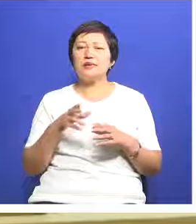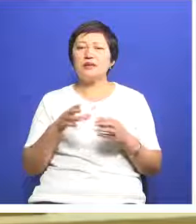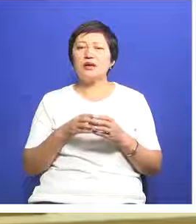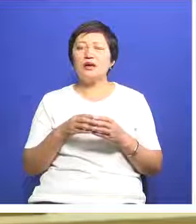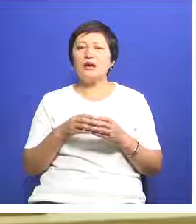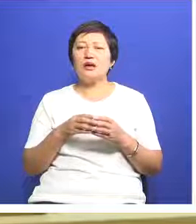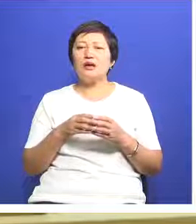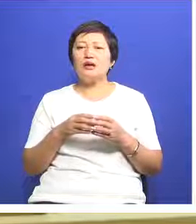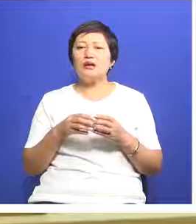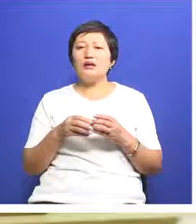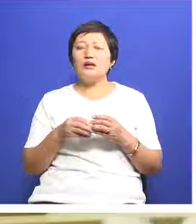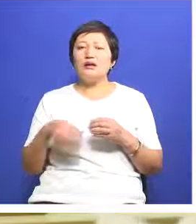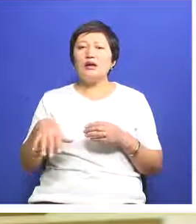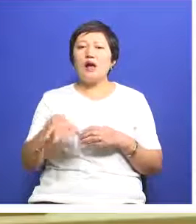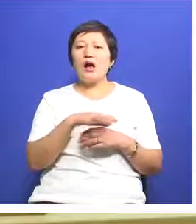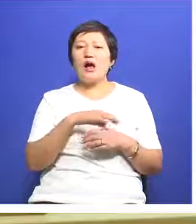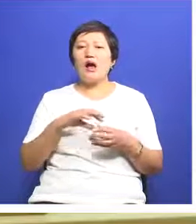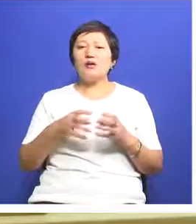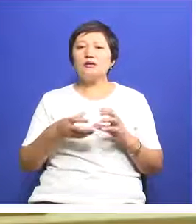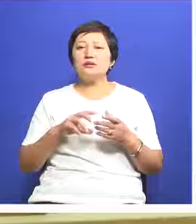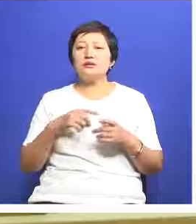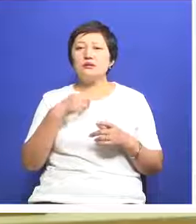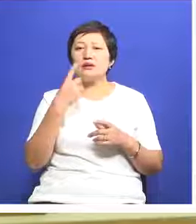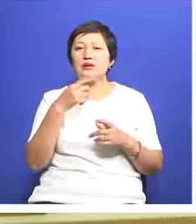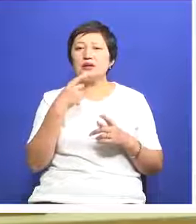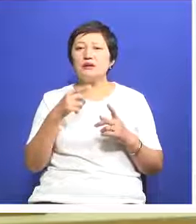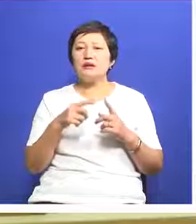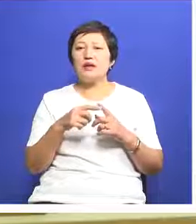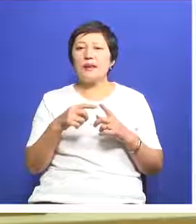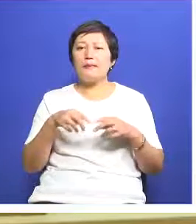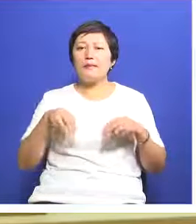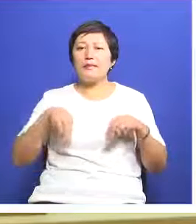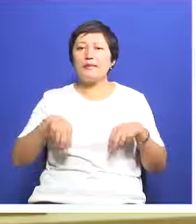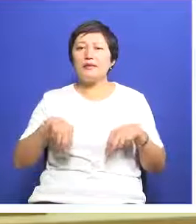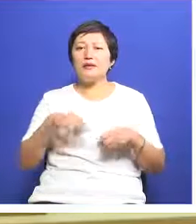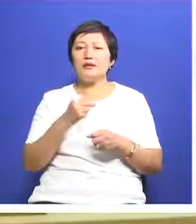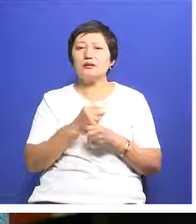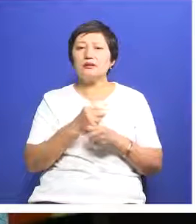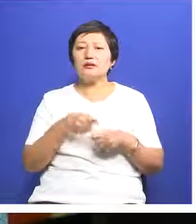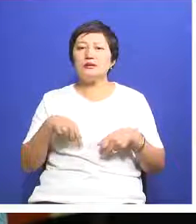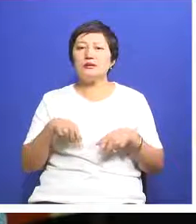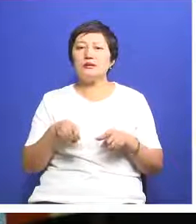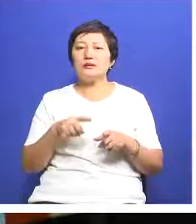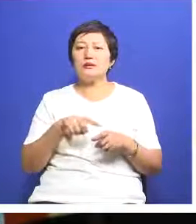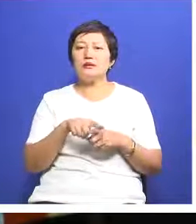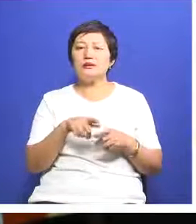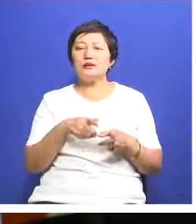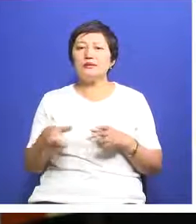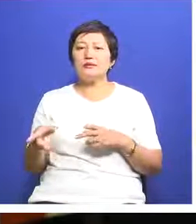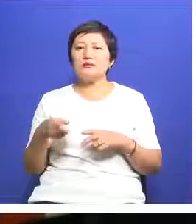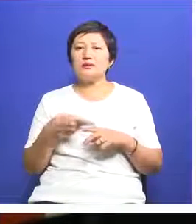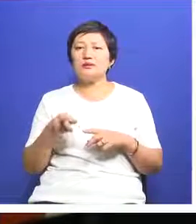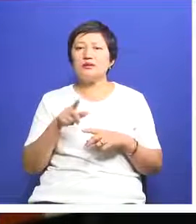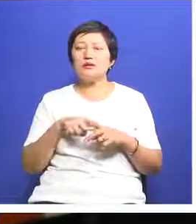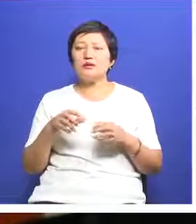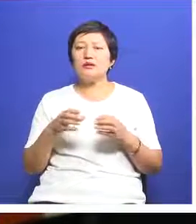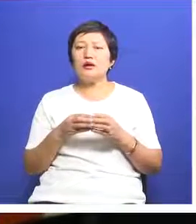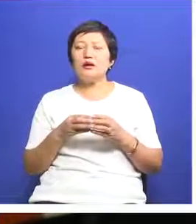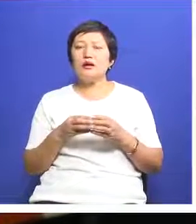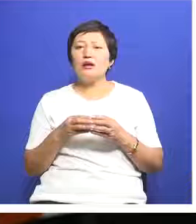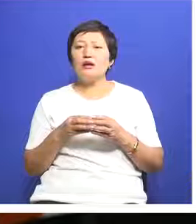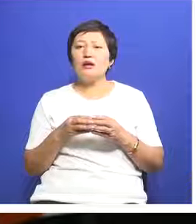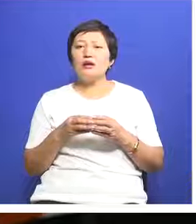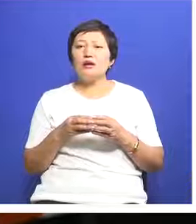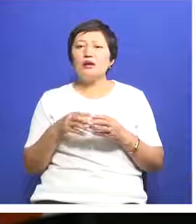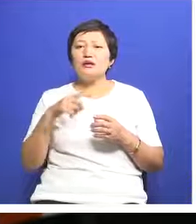Егін шаруашылығымен қатар мал шаруашылығына қосып кеттіңіз ғой. Мемлекет басшысының тікелей тапсырмасы бар. Ықпалды адамдардың қоластына